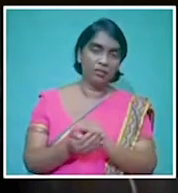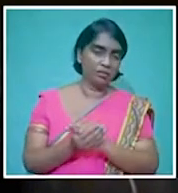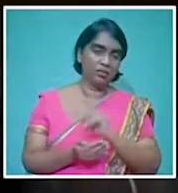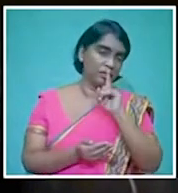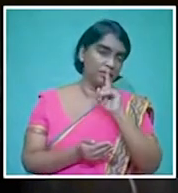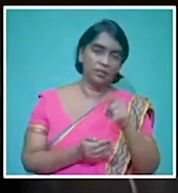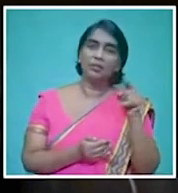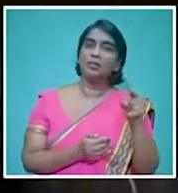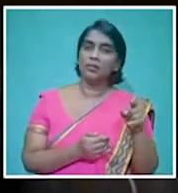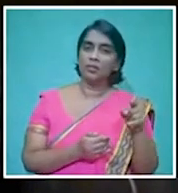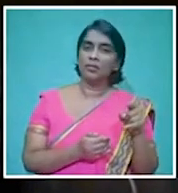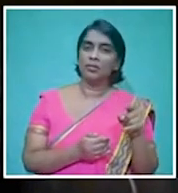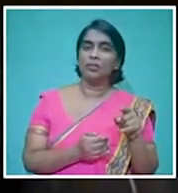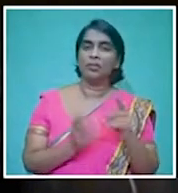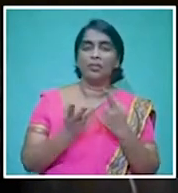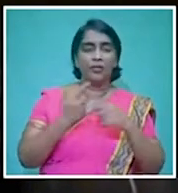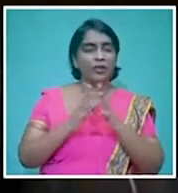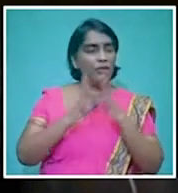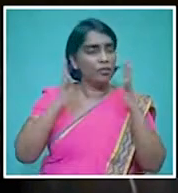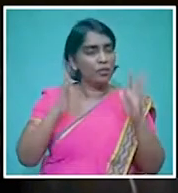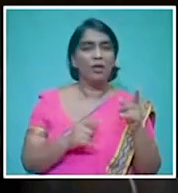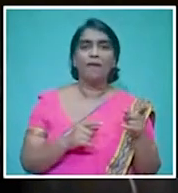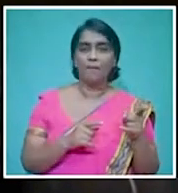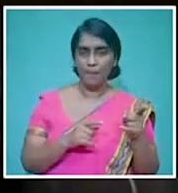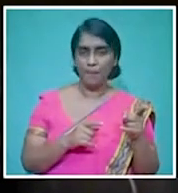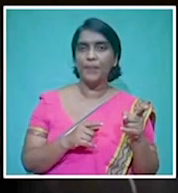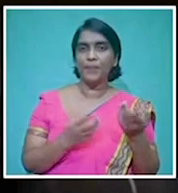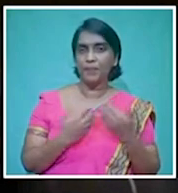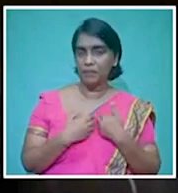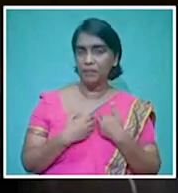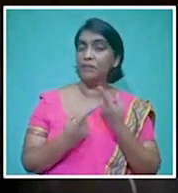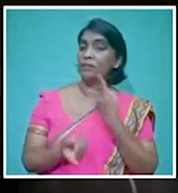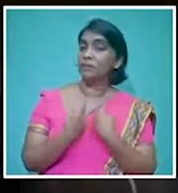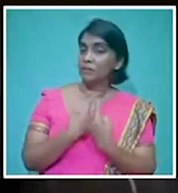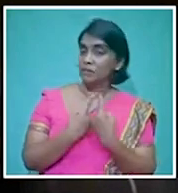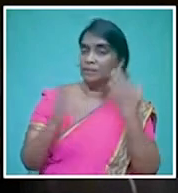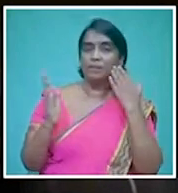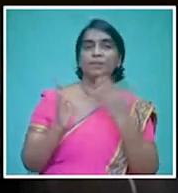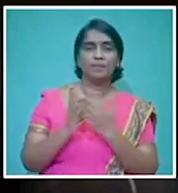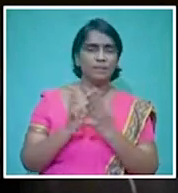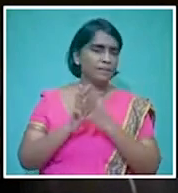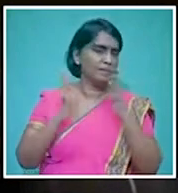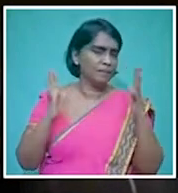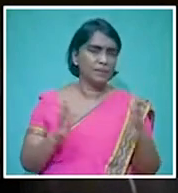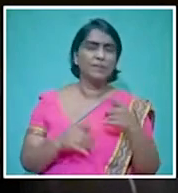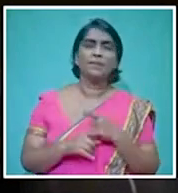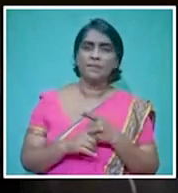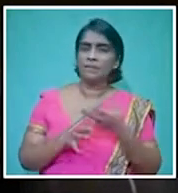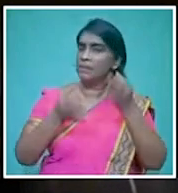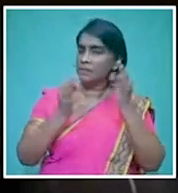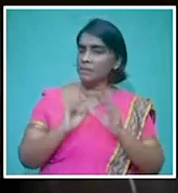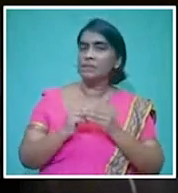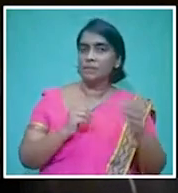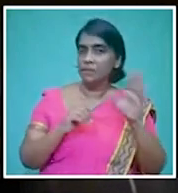එක තුල වෙන්න දේවල් ගොඩක් තියෙනවා. අපේ විමර්ශන පිළිබඳ මීට වඩා විධිමත්ව